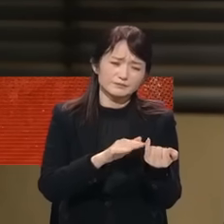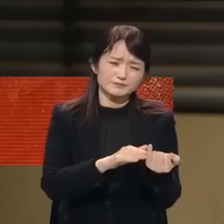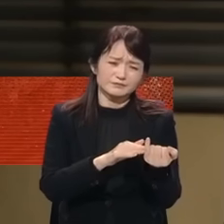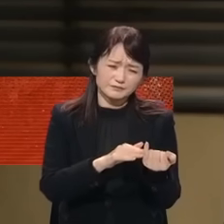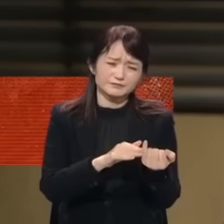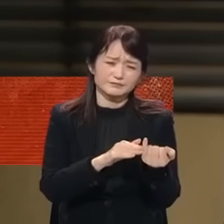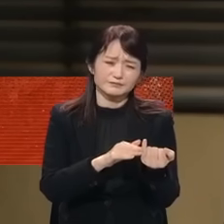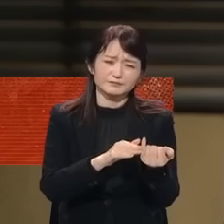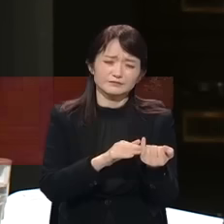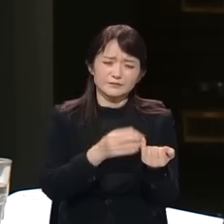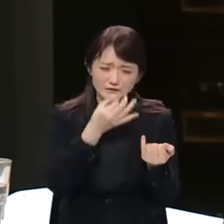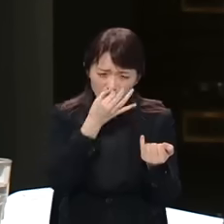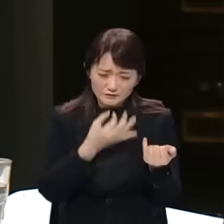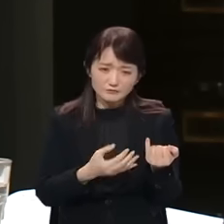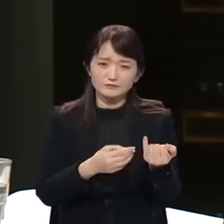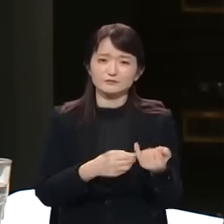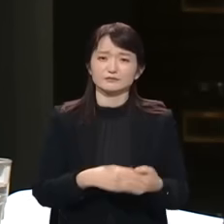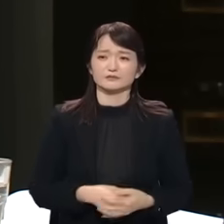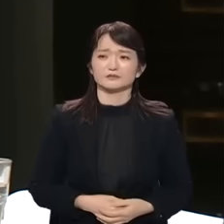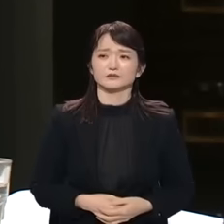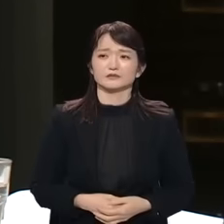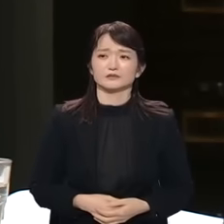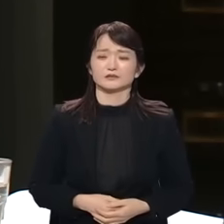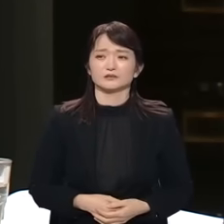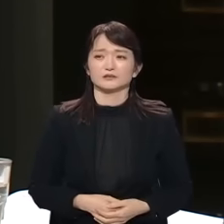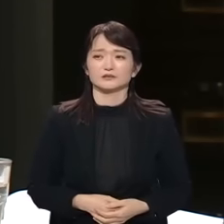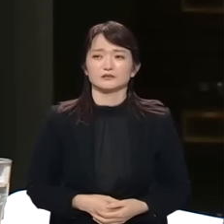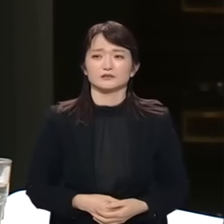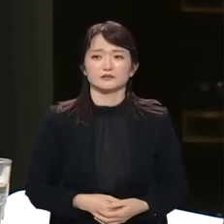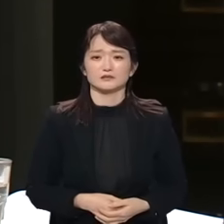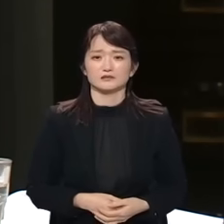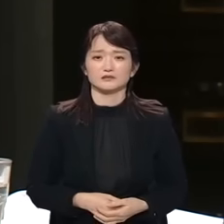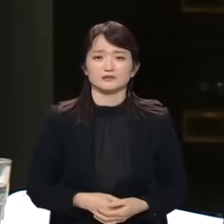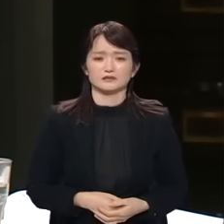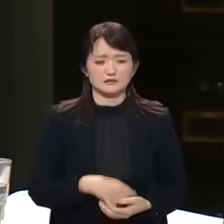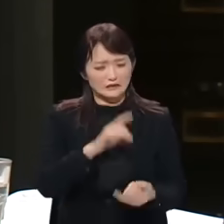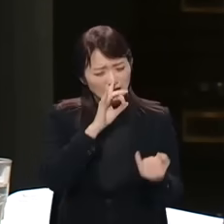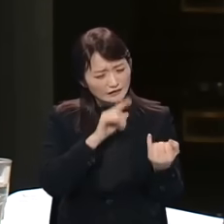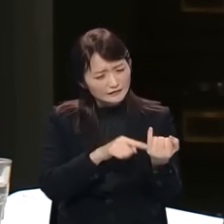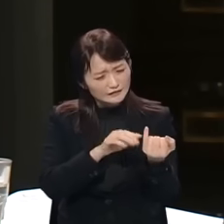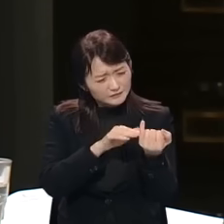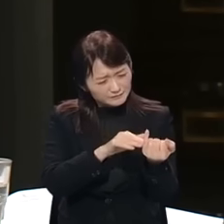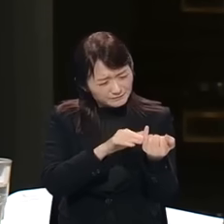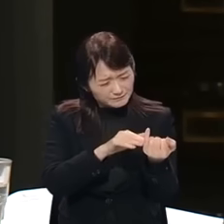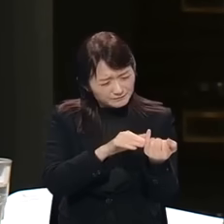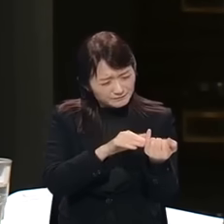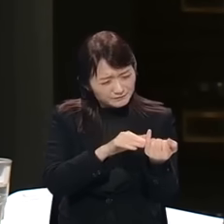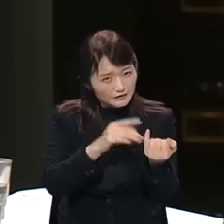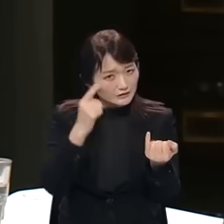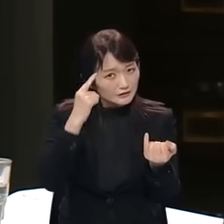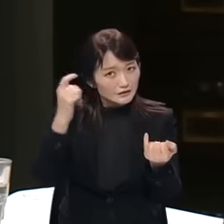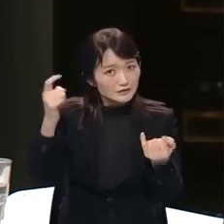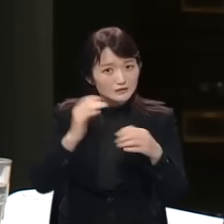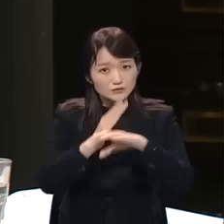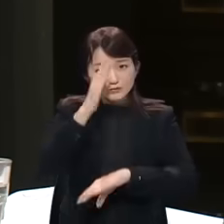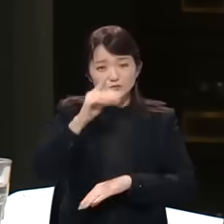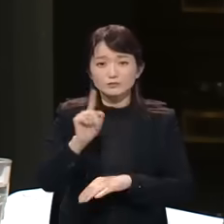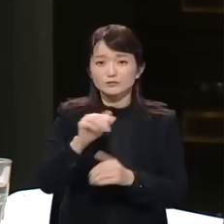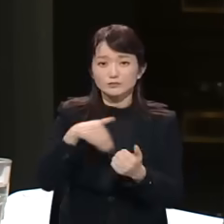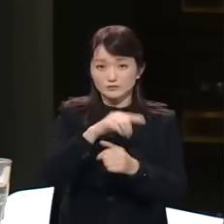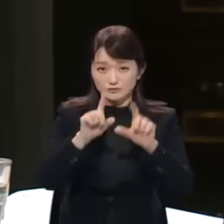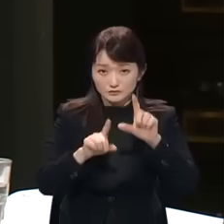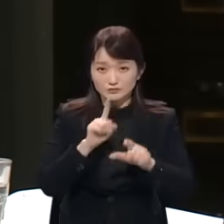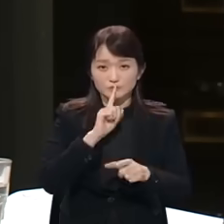합니다 자 중요한 건 이겁니다 그 매달림 a 정도가 상상을 초월했던 거예요 어떤 상황이었지